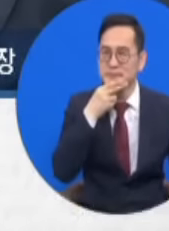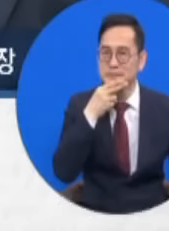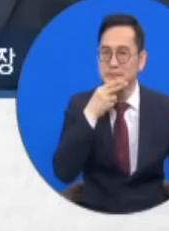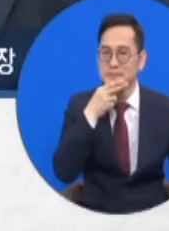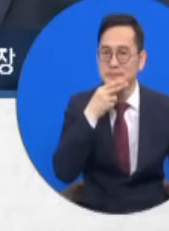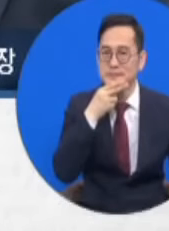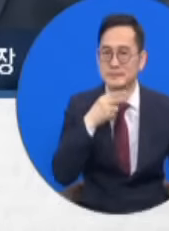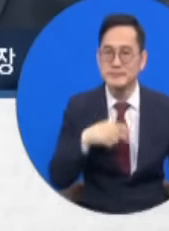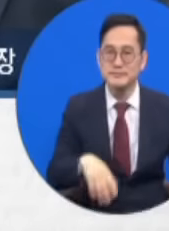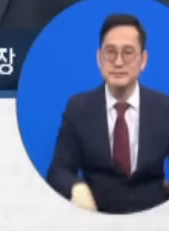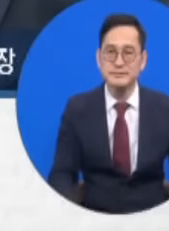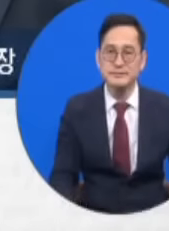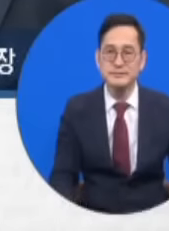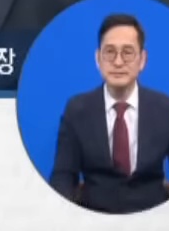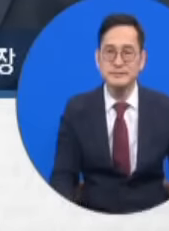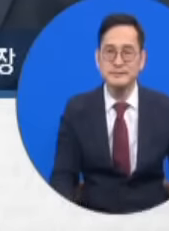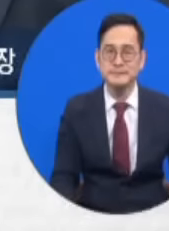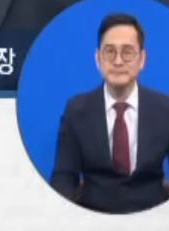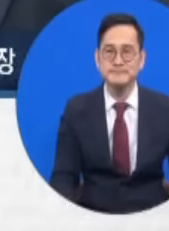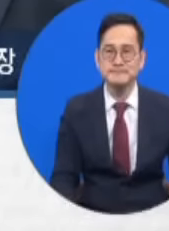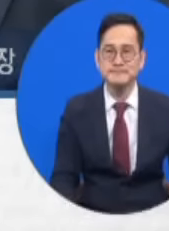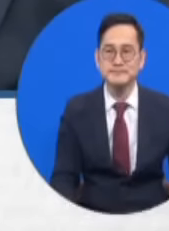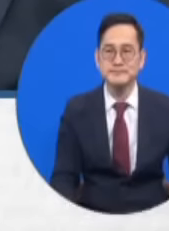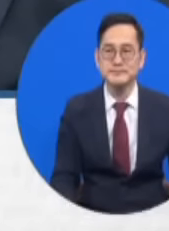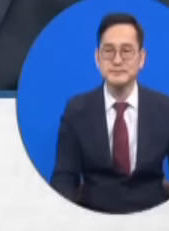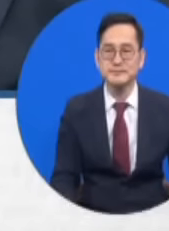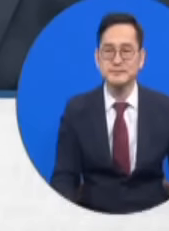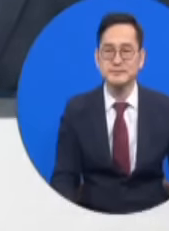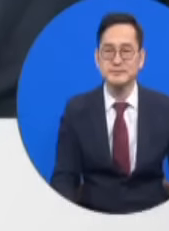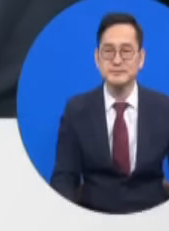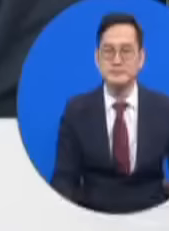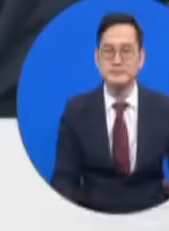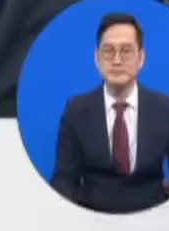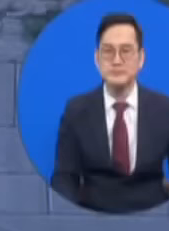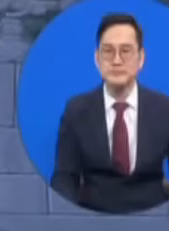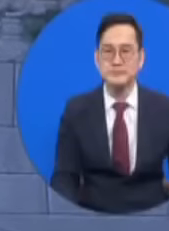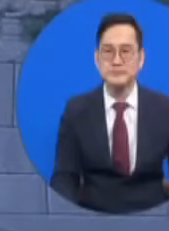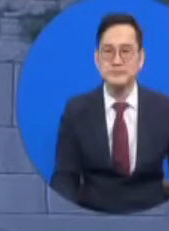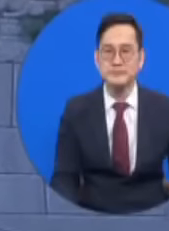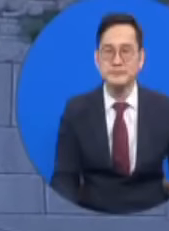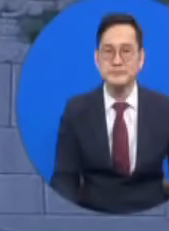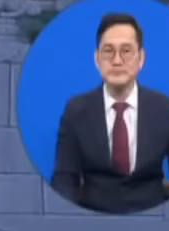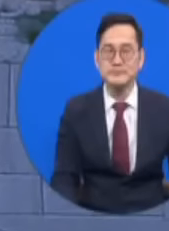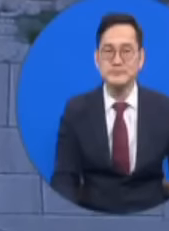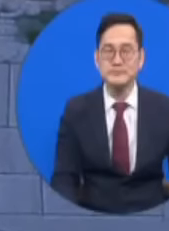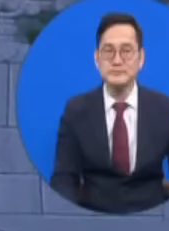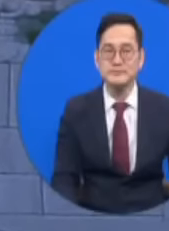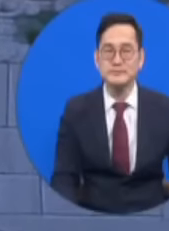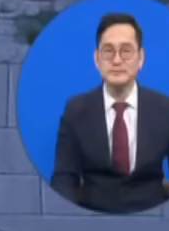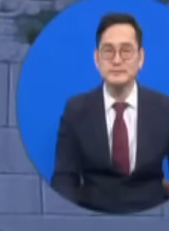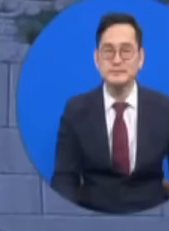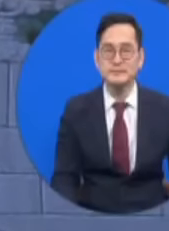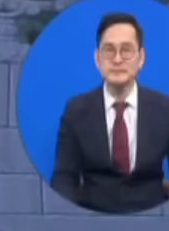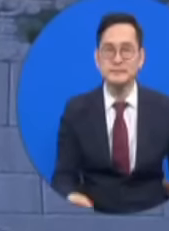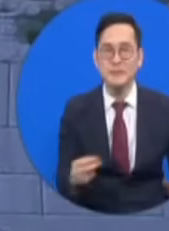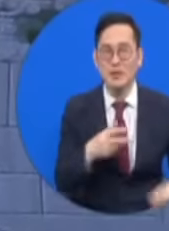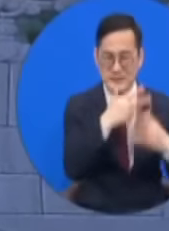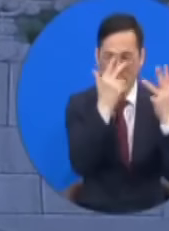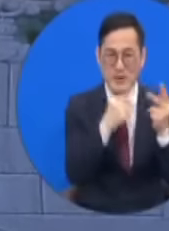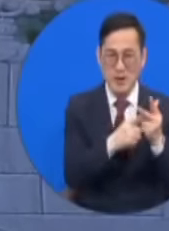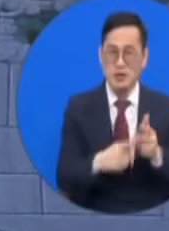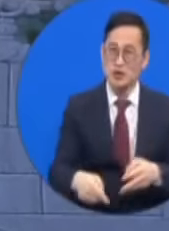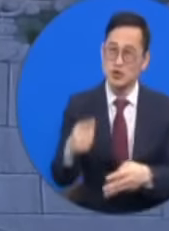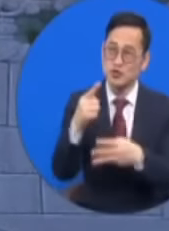어떤 판단을 하고 있는 건지 좀 의문이 듭니다. 예, 이재명 대표가 윤 정권에 경고장을 던져야